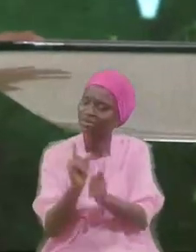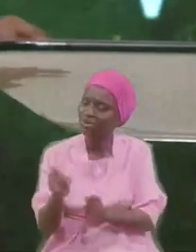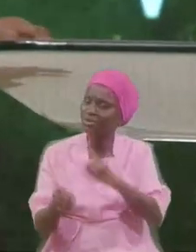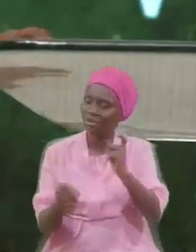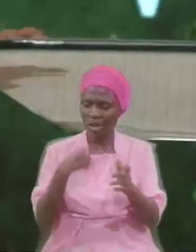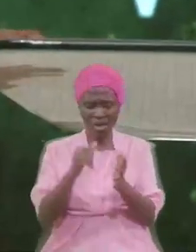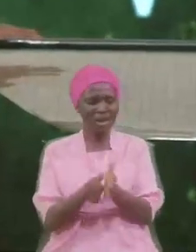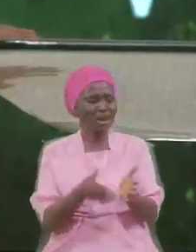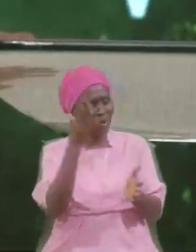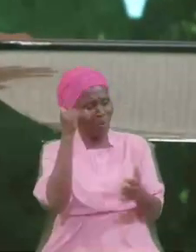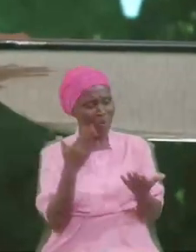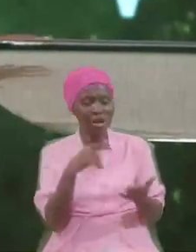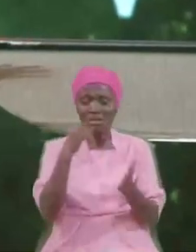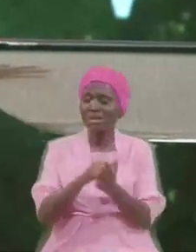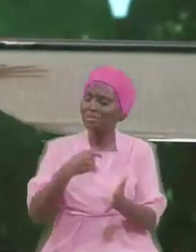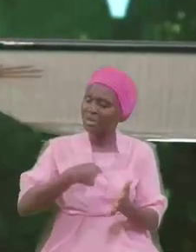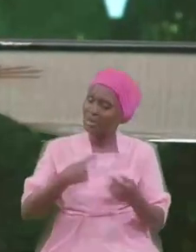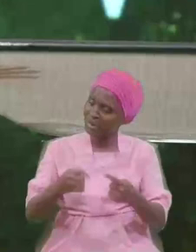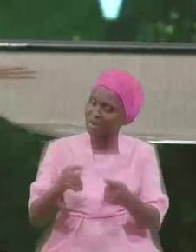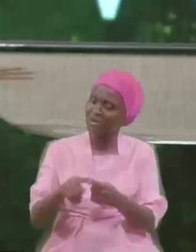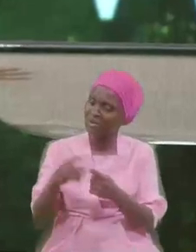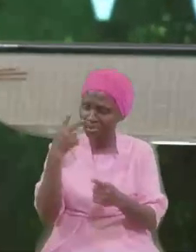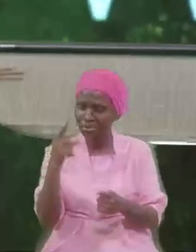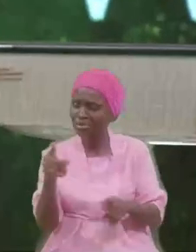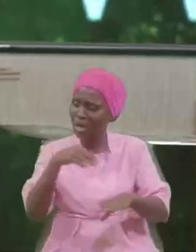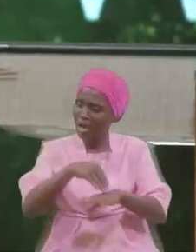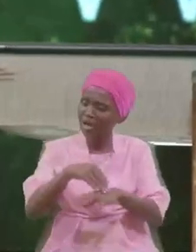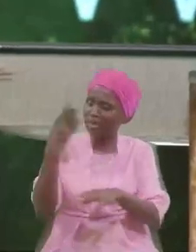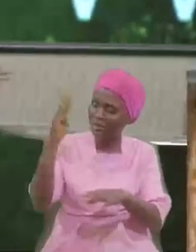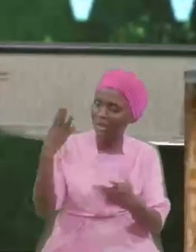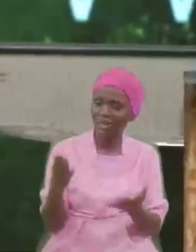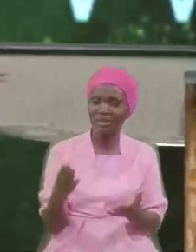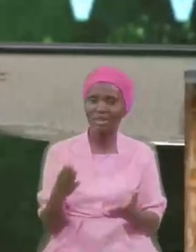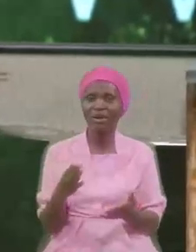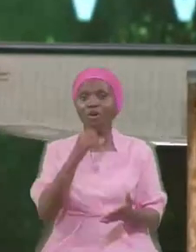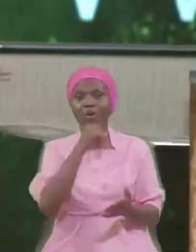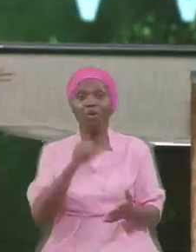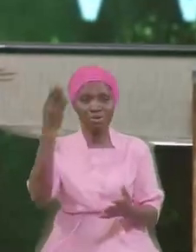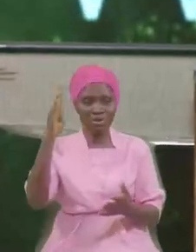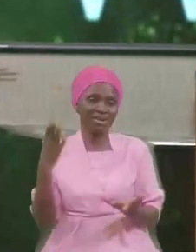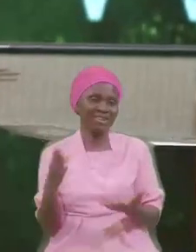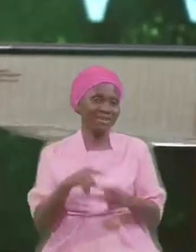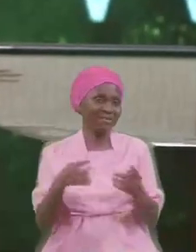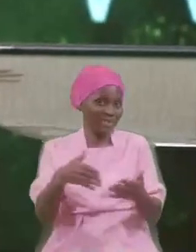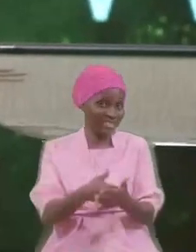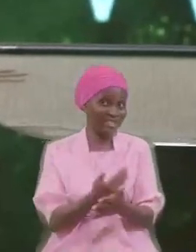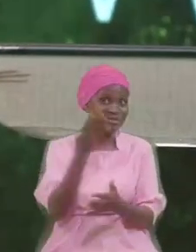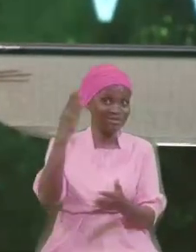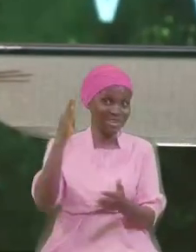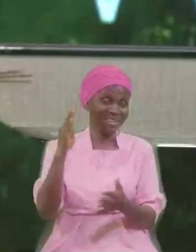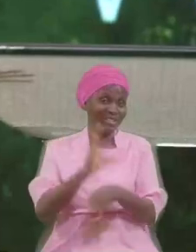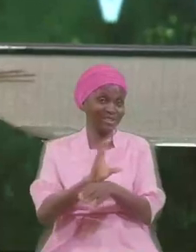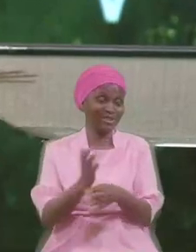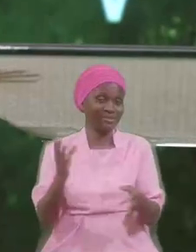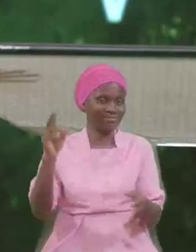j'essaie de te voir à Gbagada, à l'ancien Gbagada, le nouveau Gbagada maintenant. Et puis, je